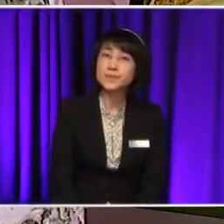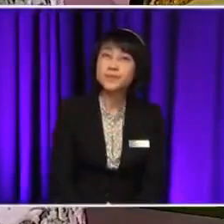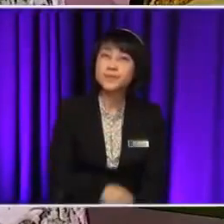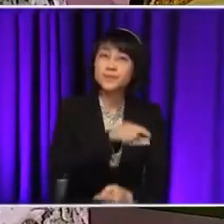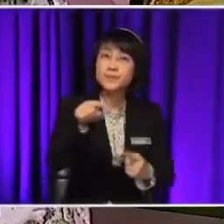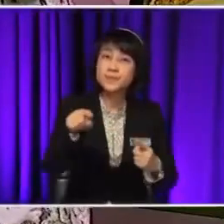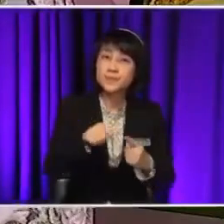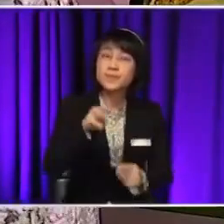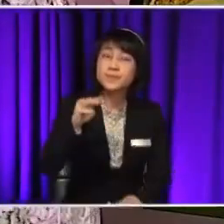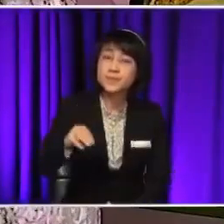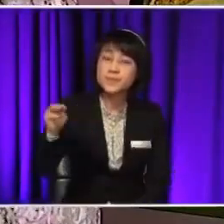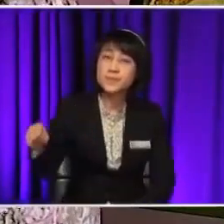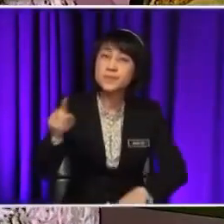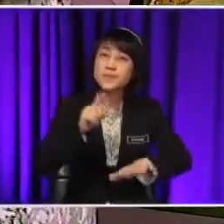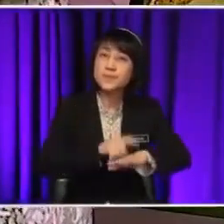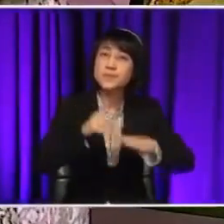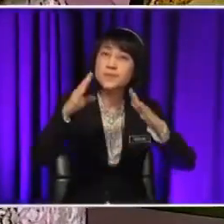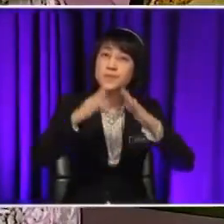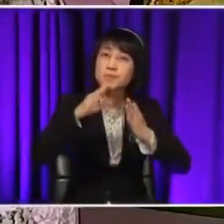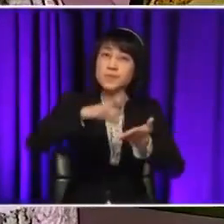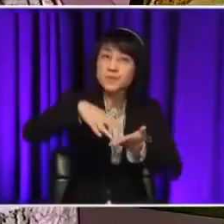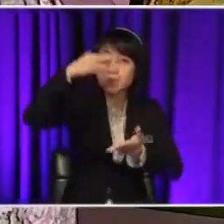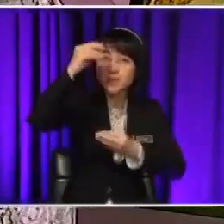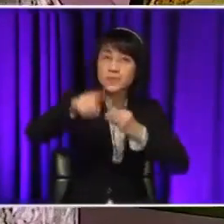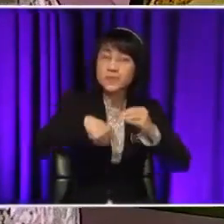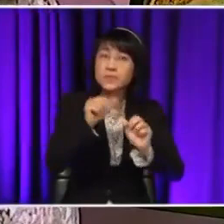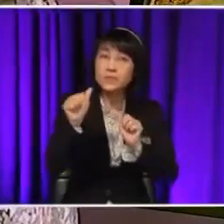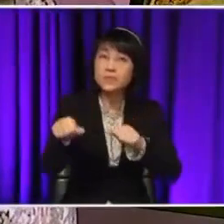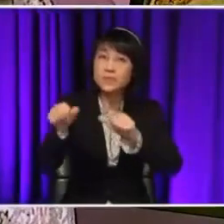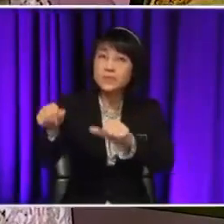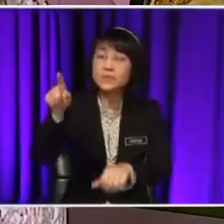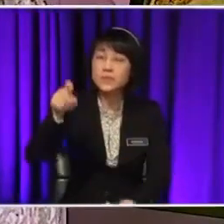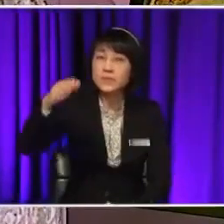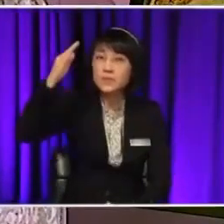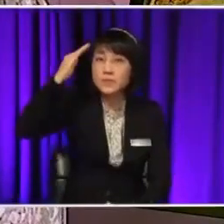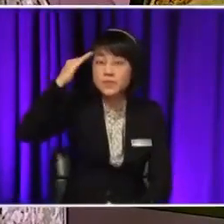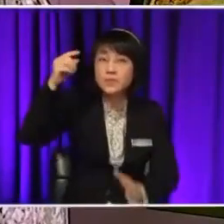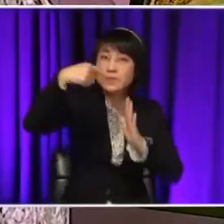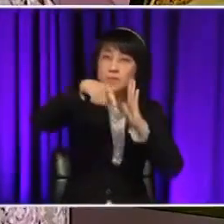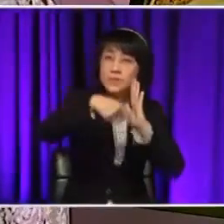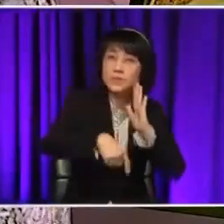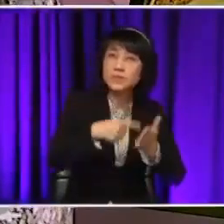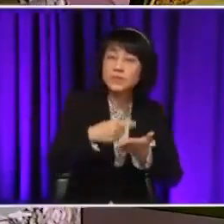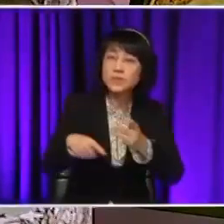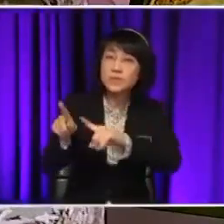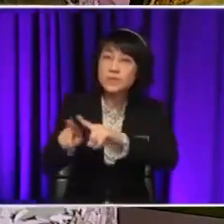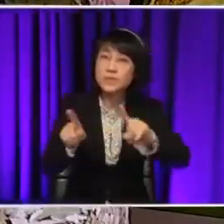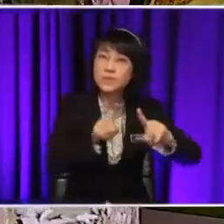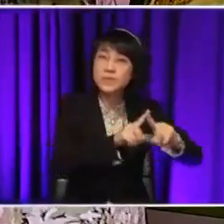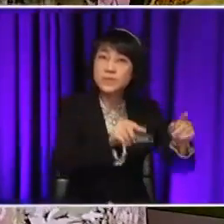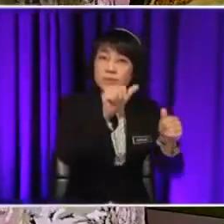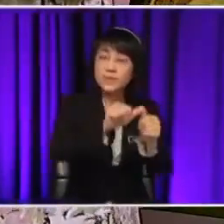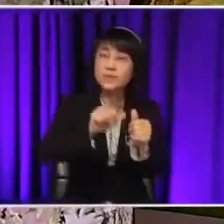apabila murid di rumah belajar tentang aliran-aliran ini, mesti kena tahu secara mendalam apa perbezaan